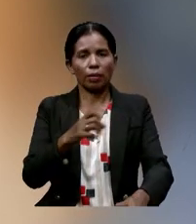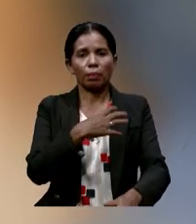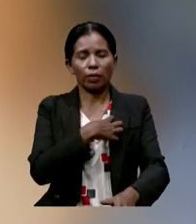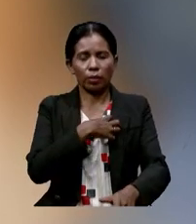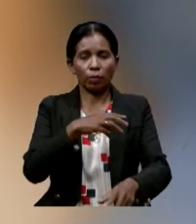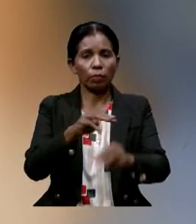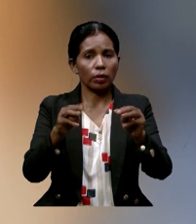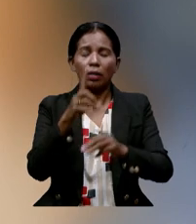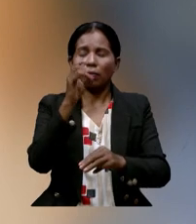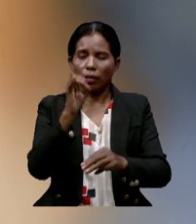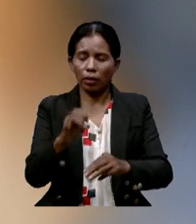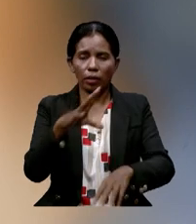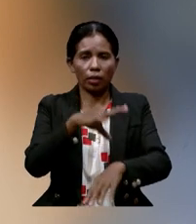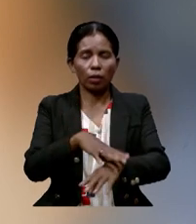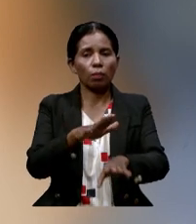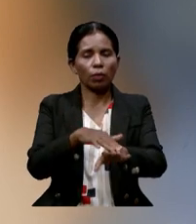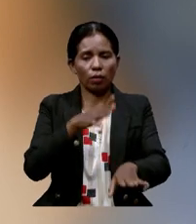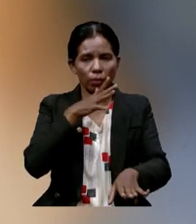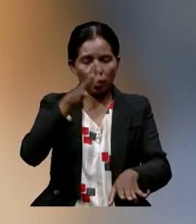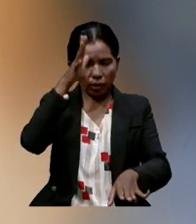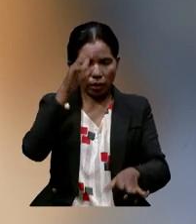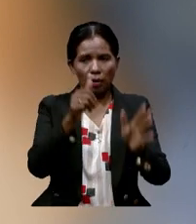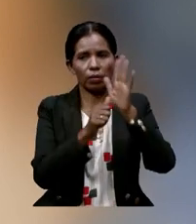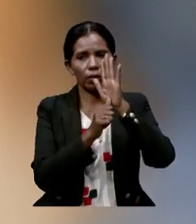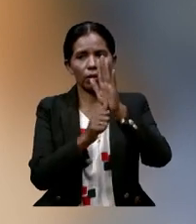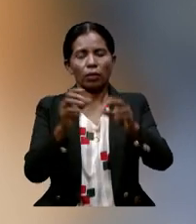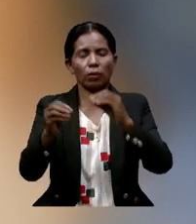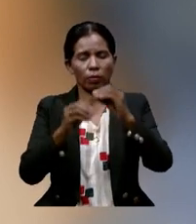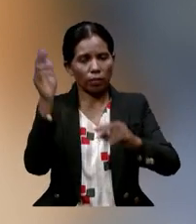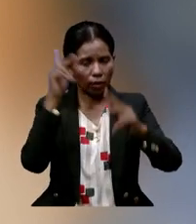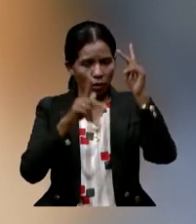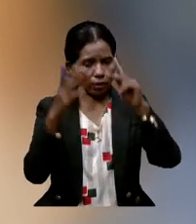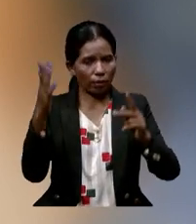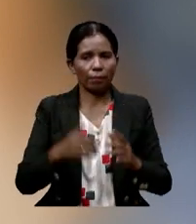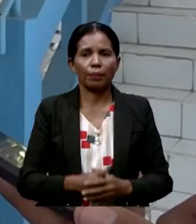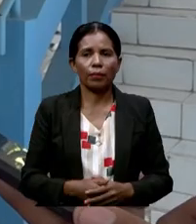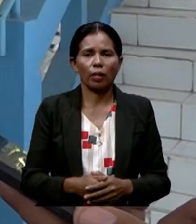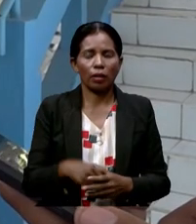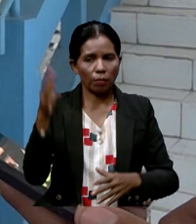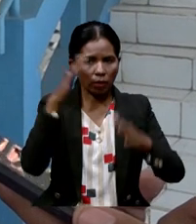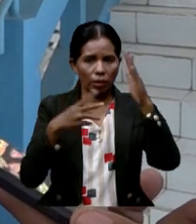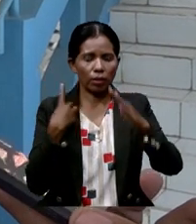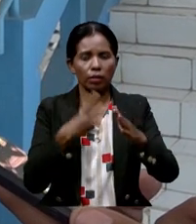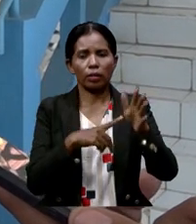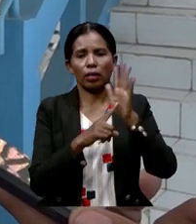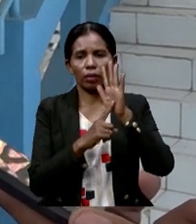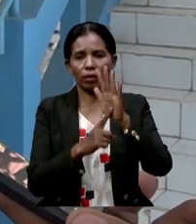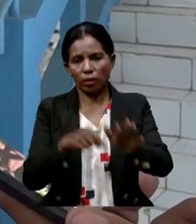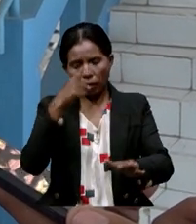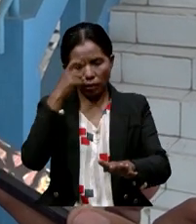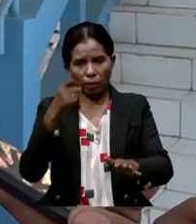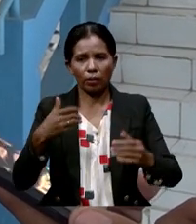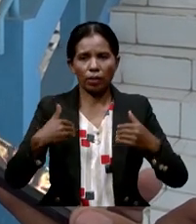Deli notifika no bolu inang aman atua presenta konaba caso refere. Problema ita depois magita sira lata tambah sira